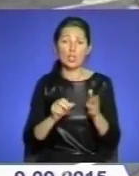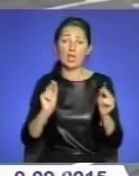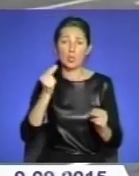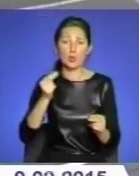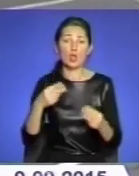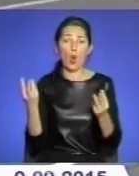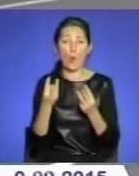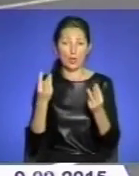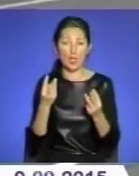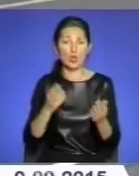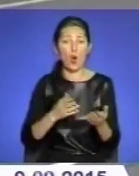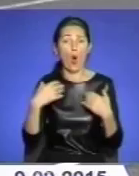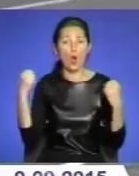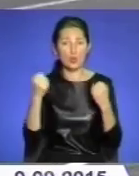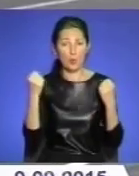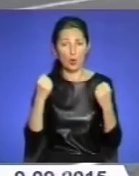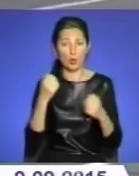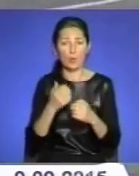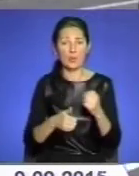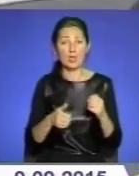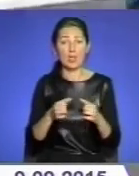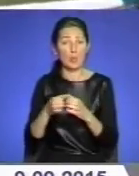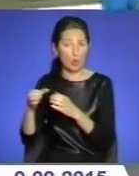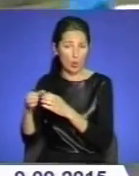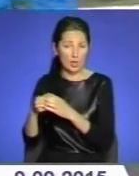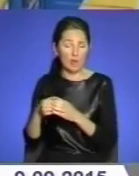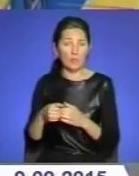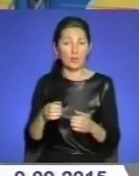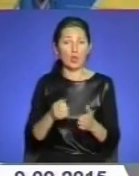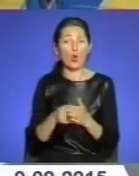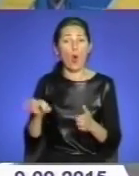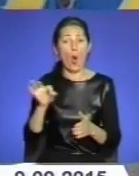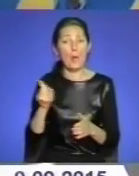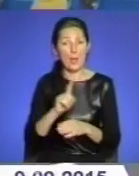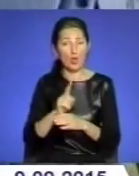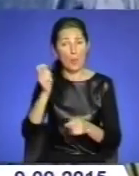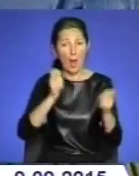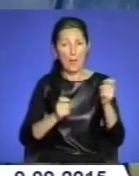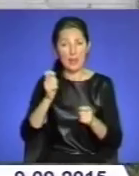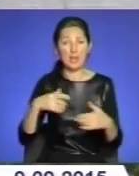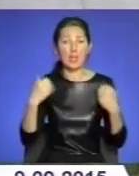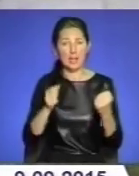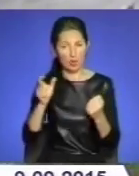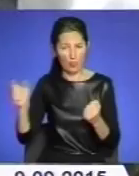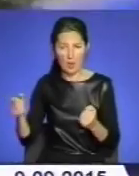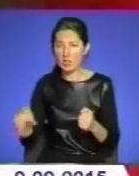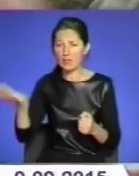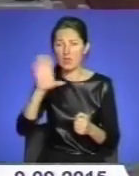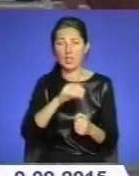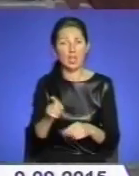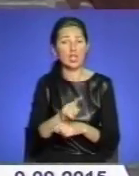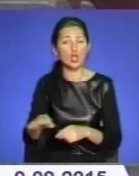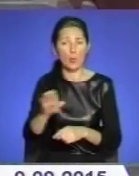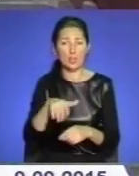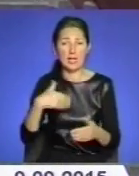підрозділів пожежно-рятувальної служби Тернопільської області. До обласного центру помірятися силами з'їхалися рятувальники з усієї Тернопільщини.